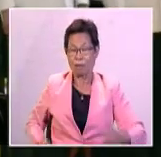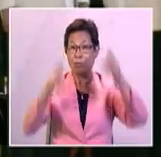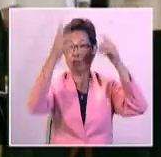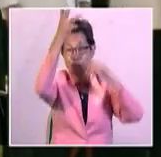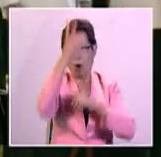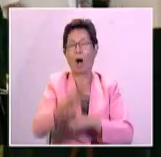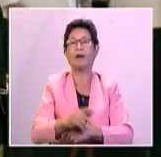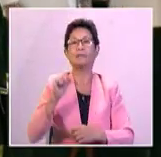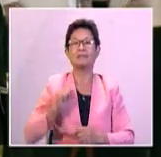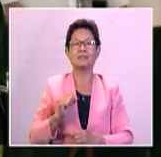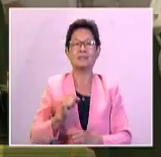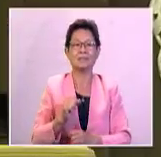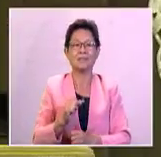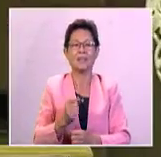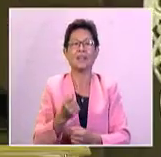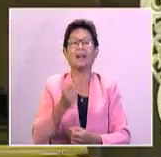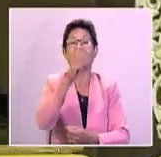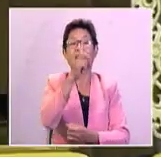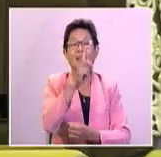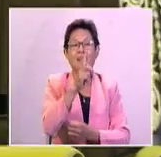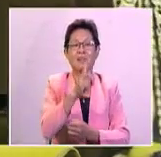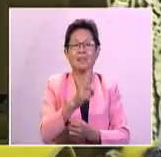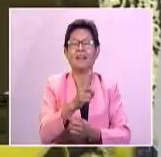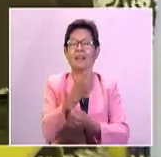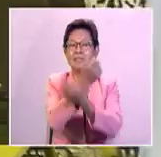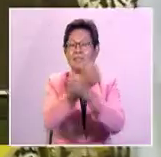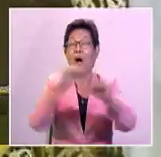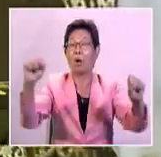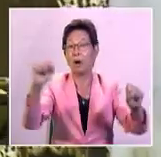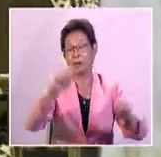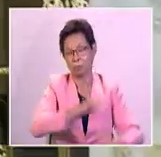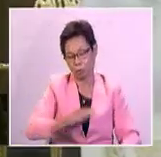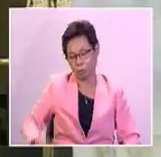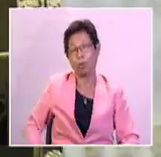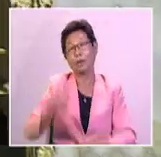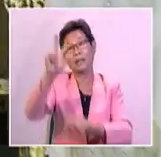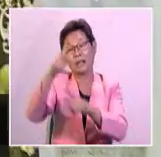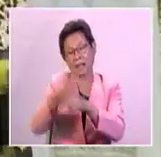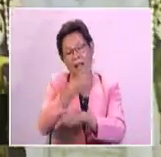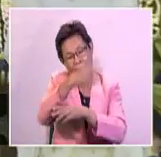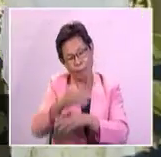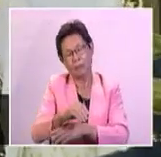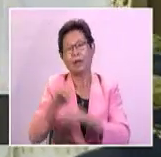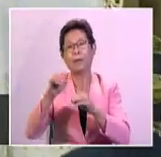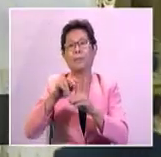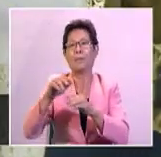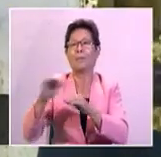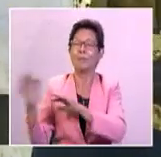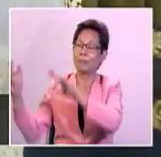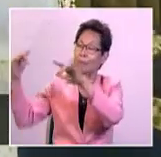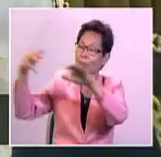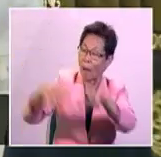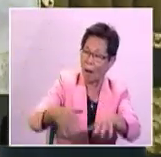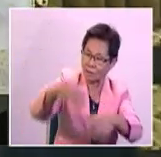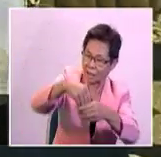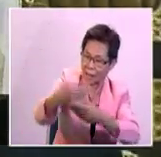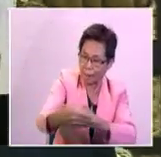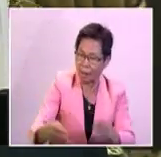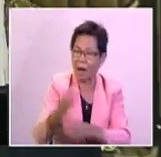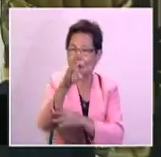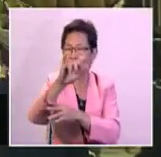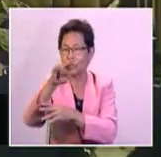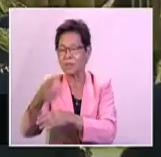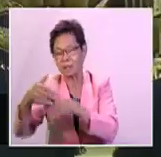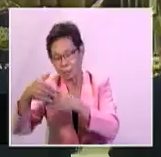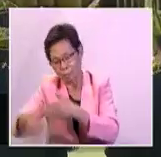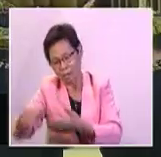Tuanku sebanyak 3 kali oleh Datuk Paduka Maharaja Lela yang disusuli para hadirin di dalam Balai Rung Seri Istana Negara.